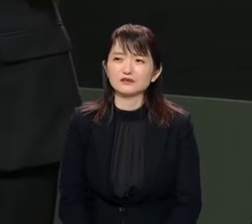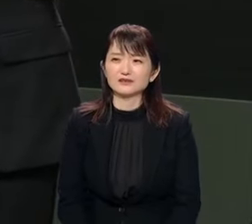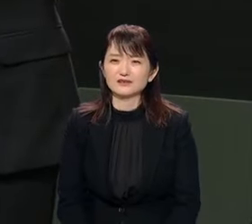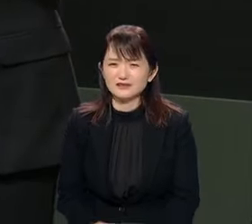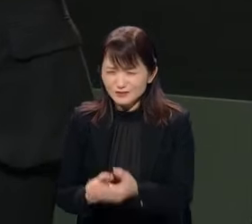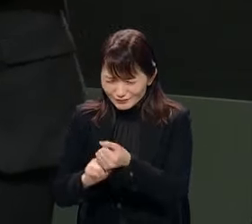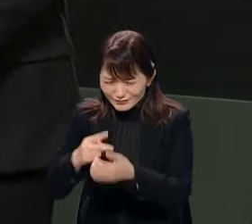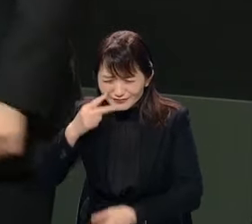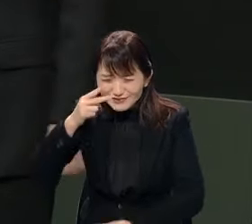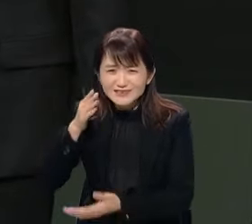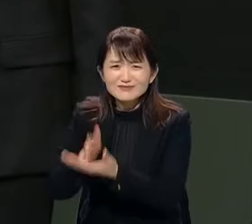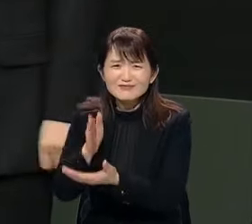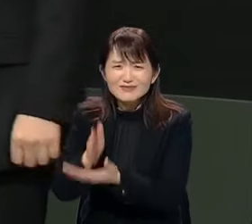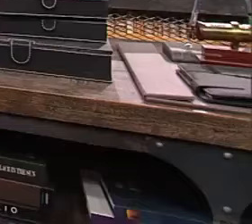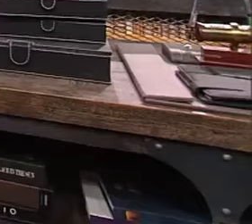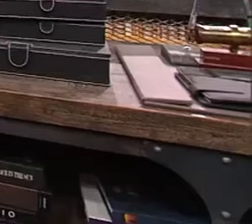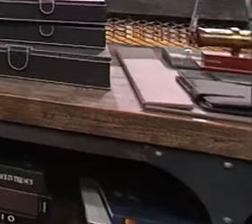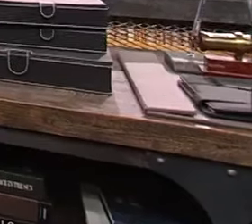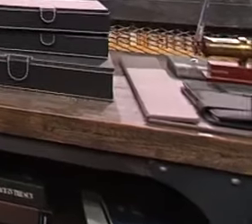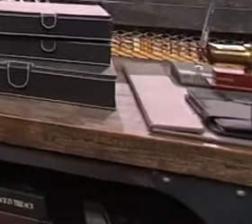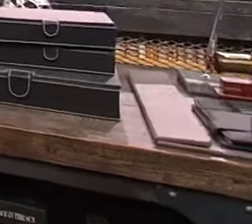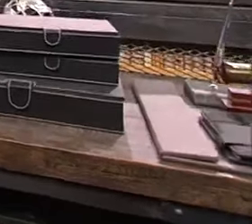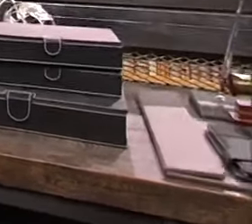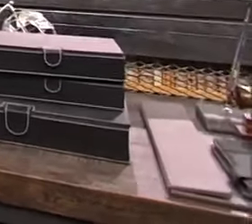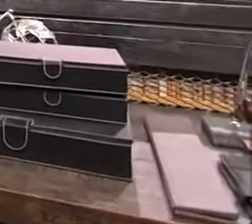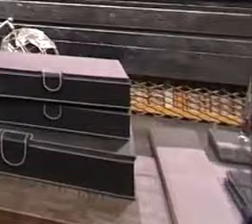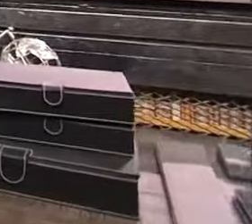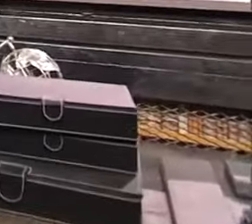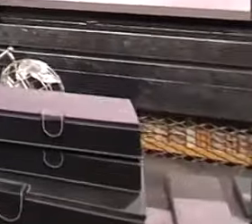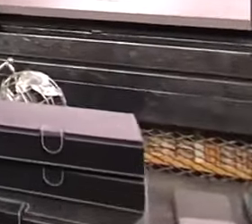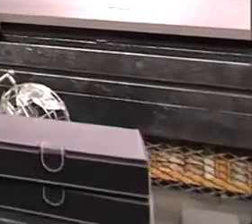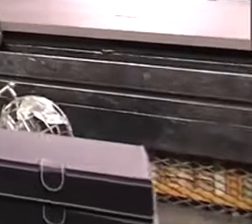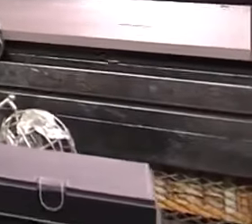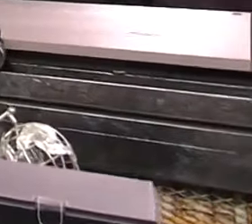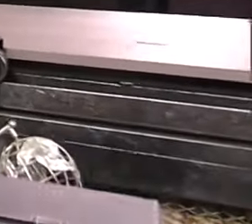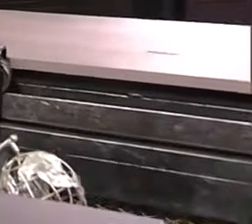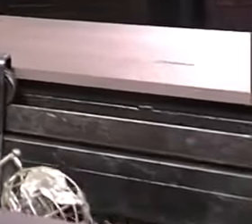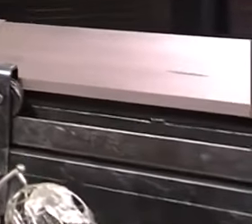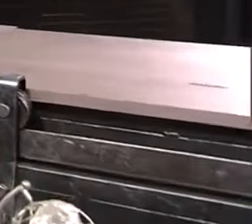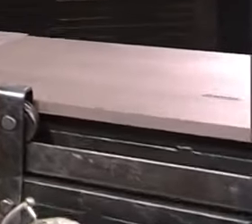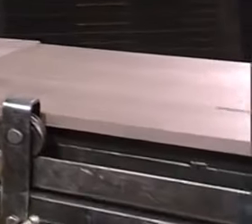마. 뼈 녹는다 너. 이 사건의 진실을 추적하고